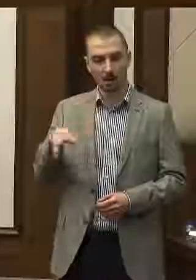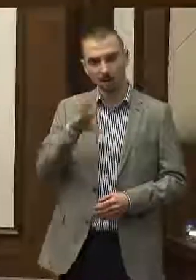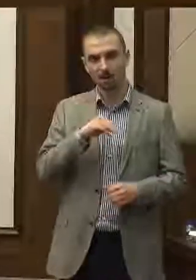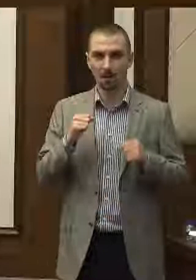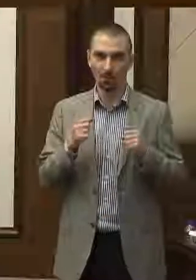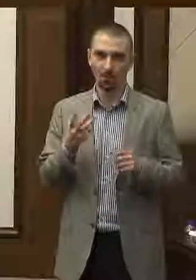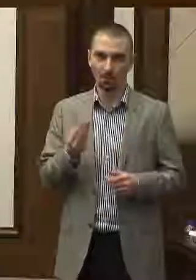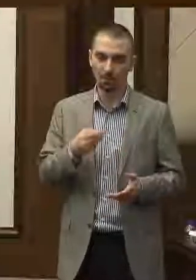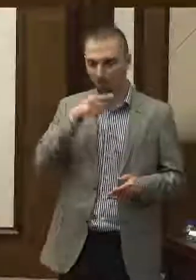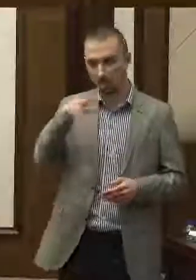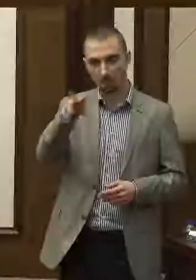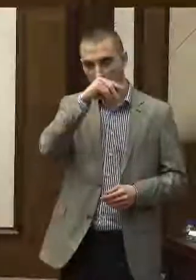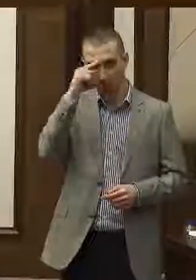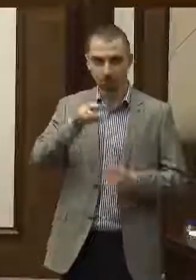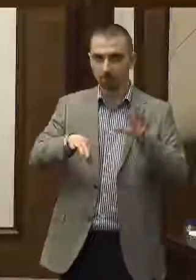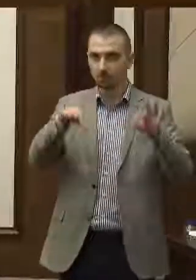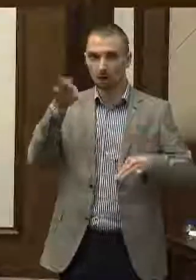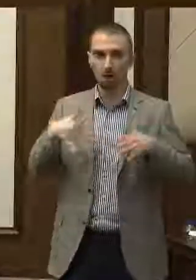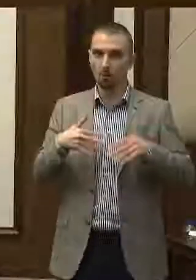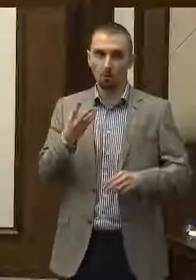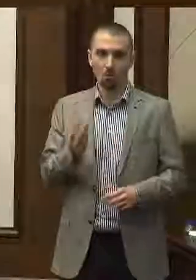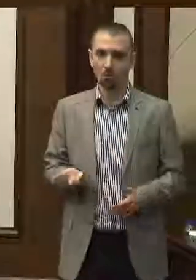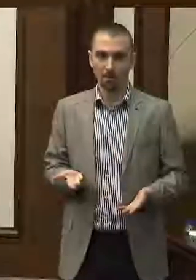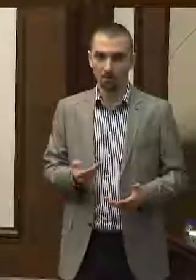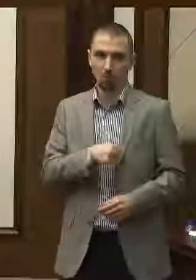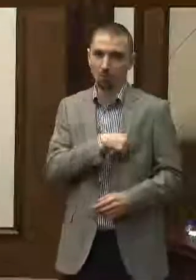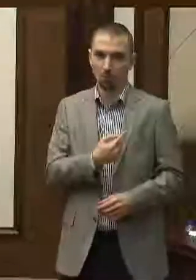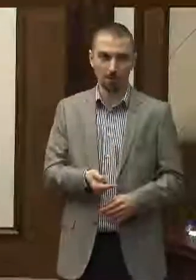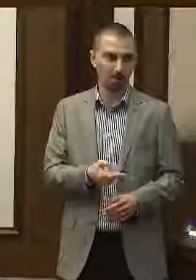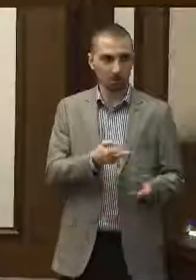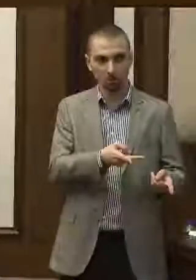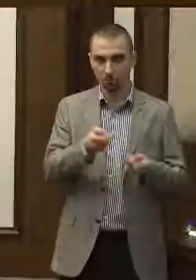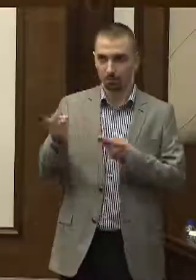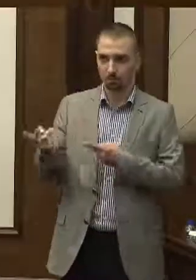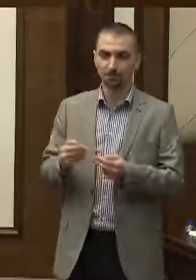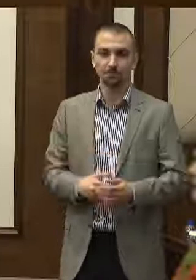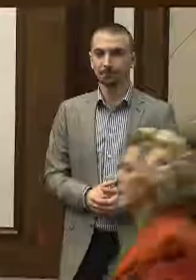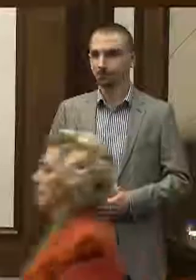birimiz engelli adayız. Karşıya alıyorum sizleri.